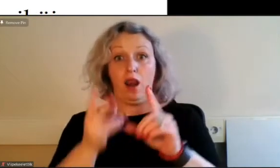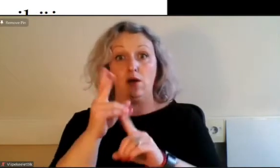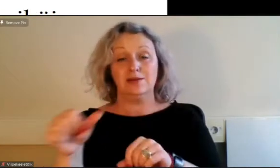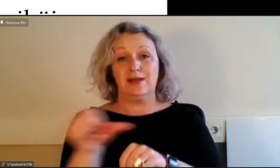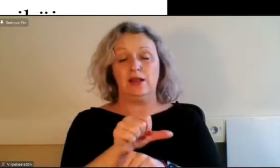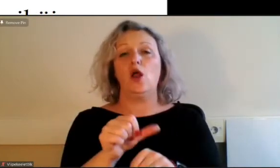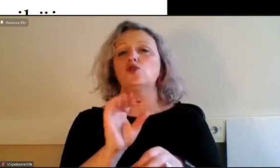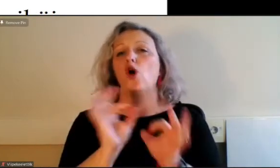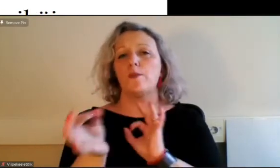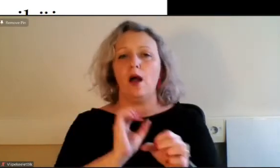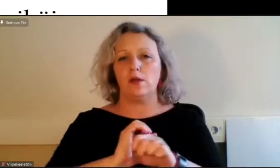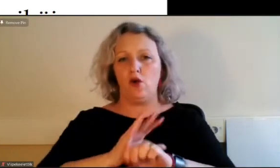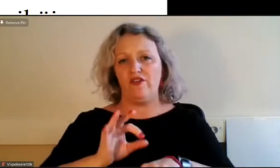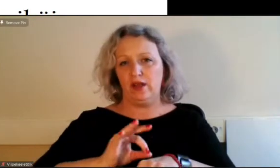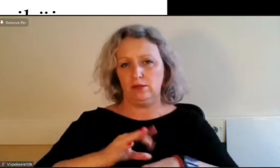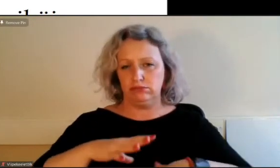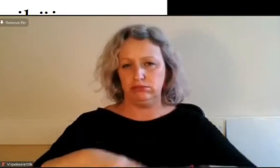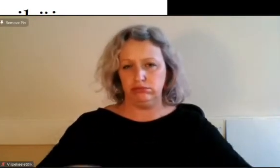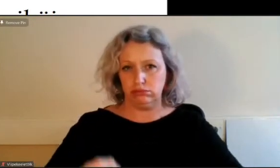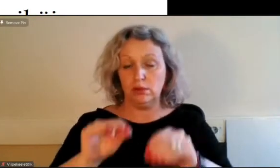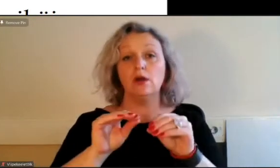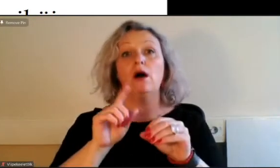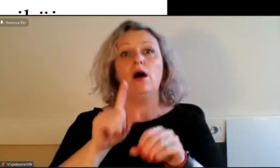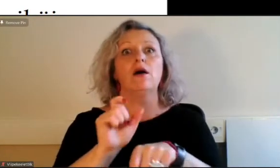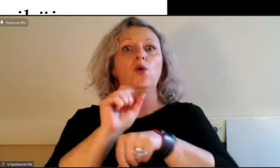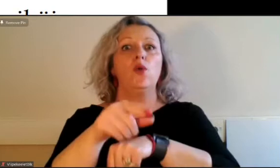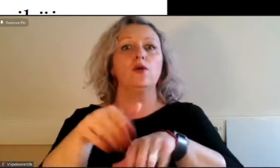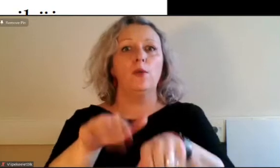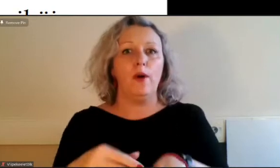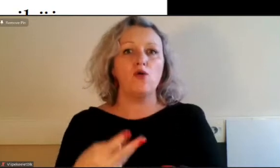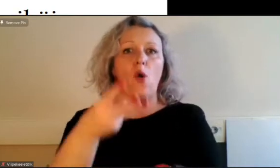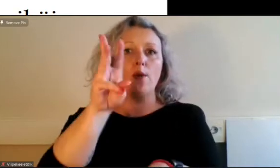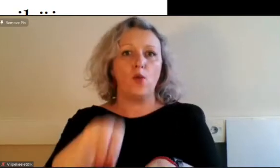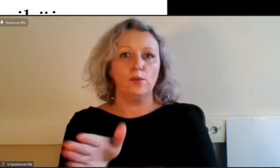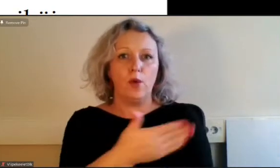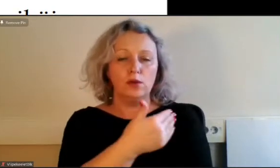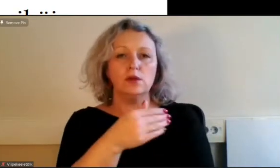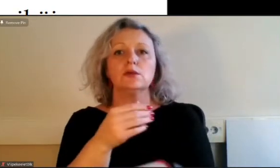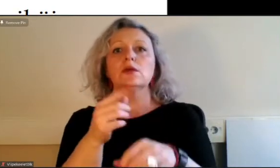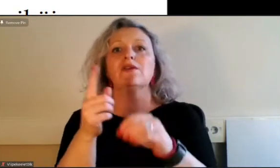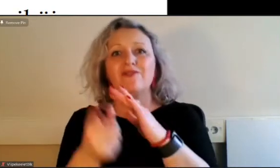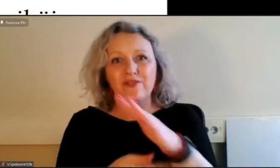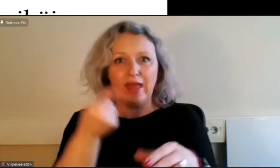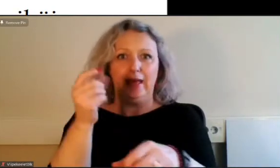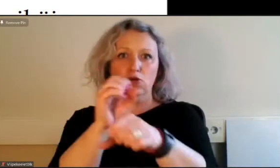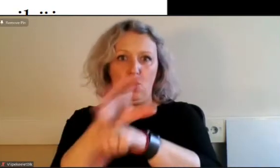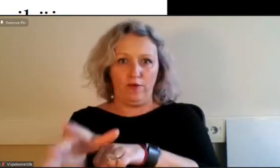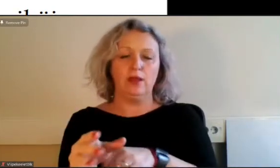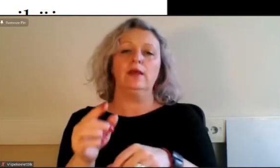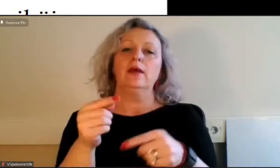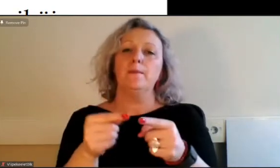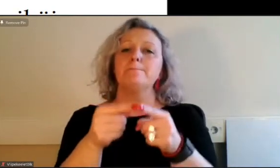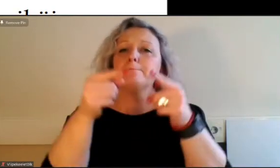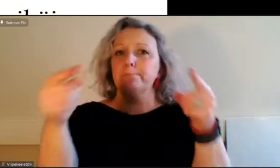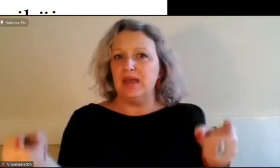Ja pikk COVID diagnoositakse siis, kui koroonaviiruse põdemise kaebused püsivad rohkem kui